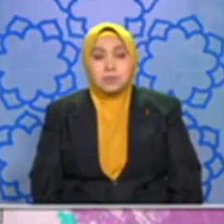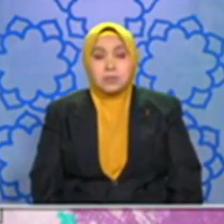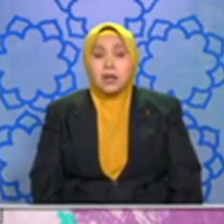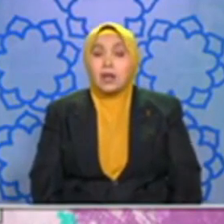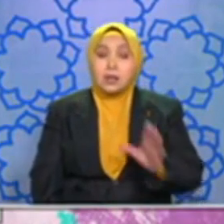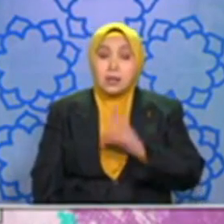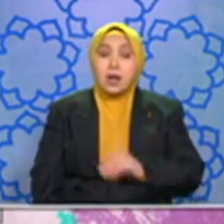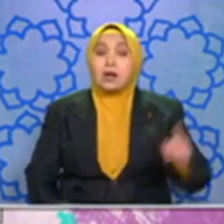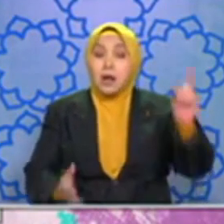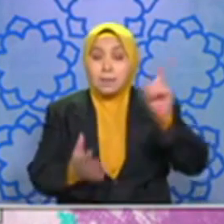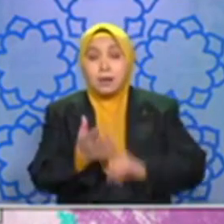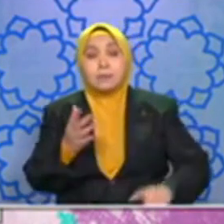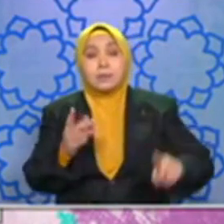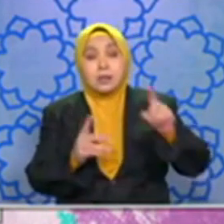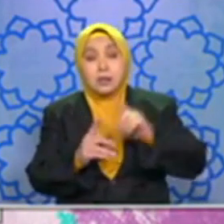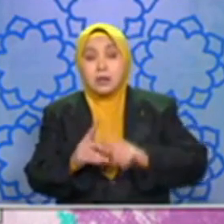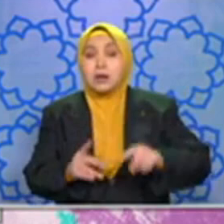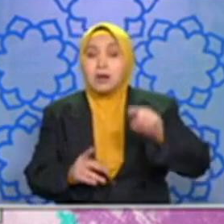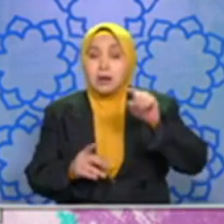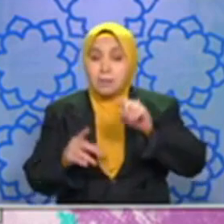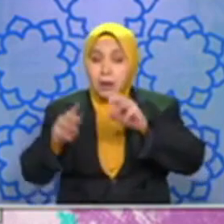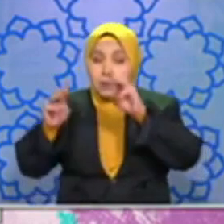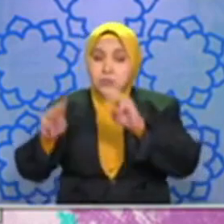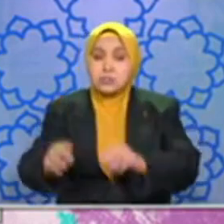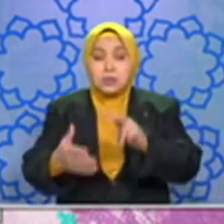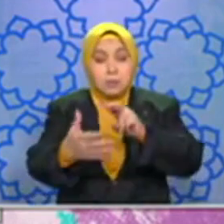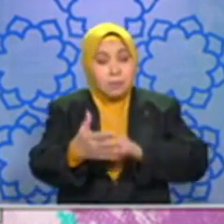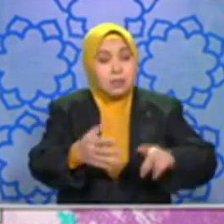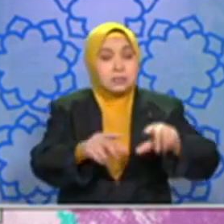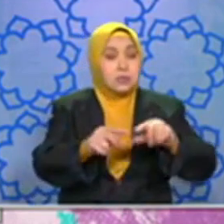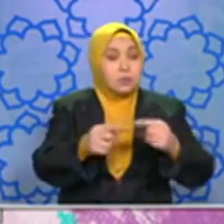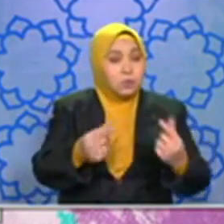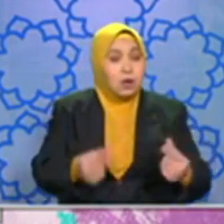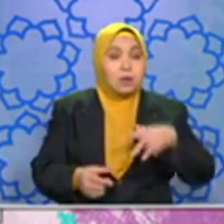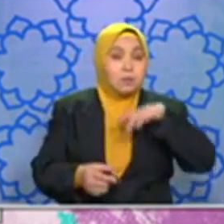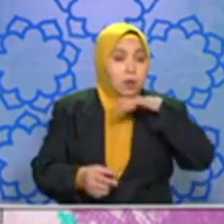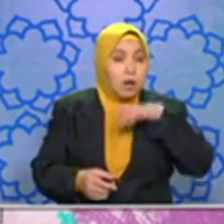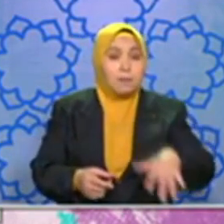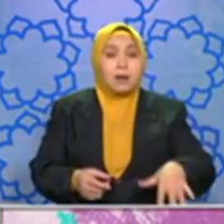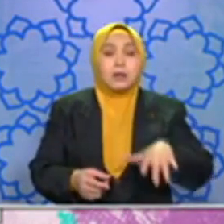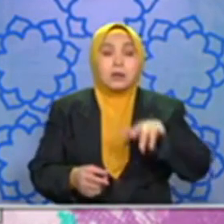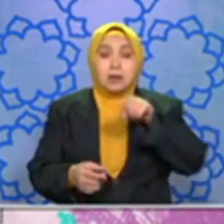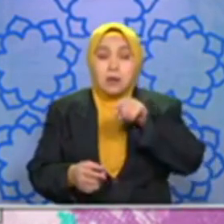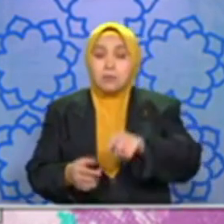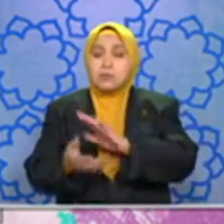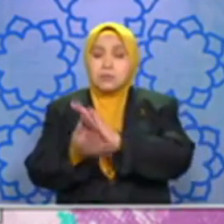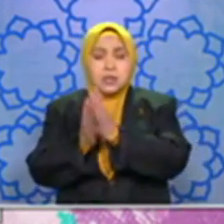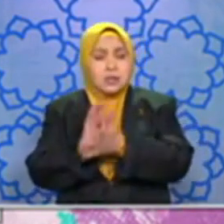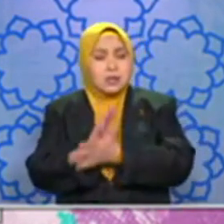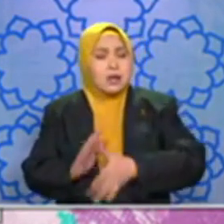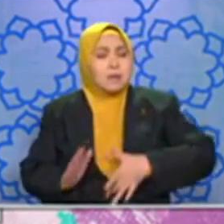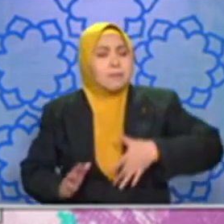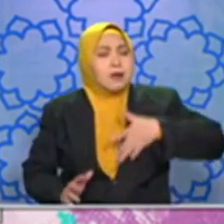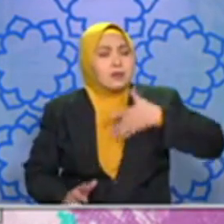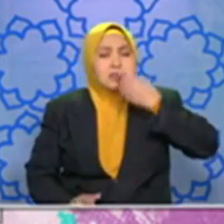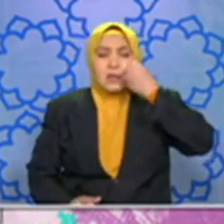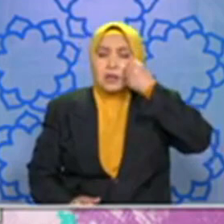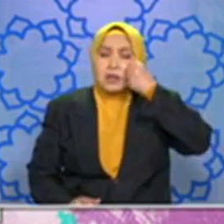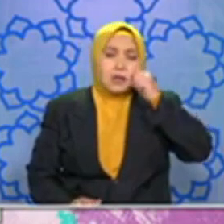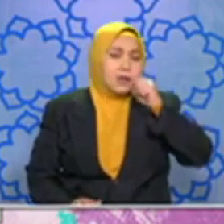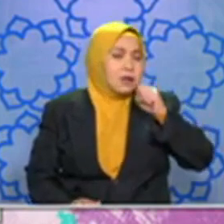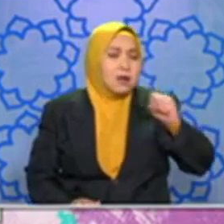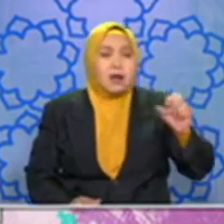Wa iza qara'tal qur'ana ja'alna baynaka wa